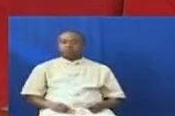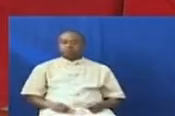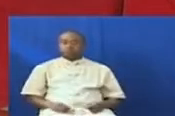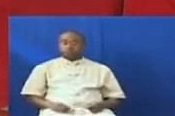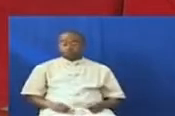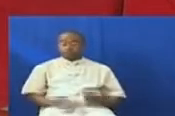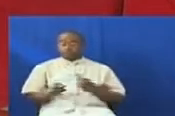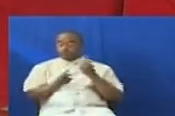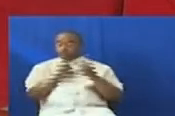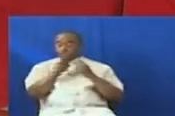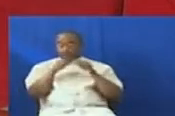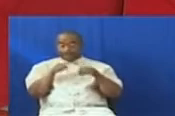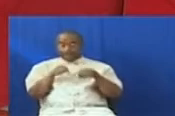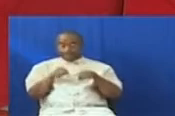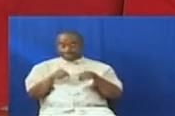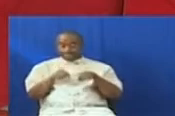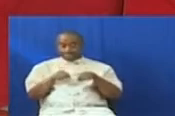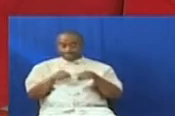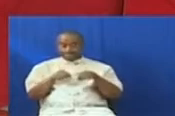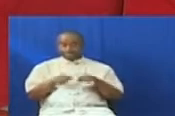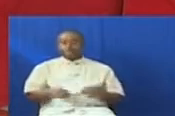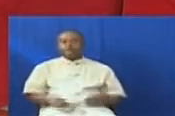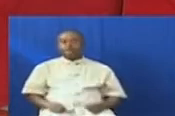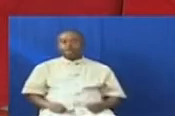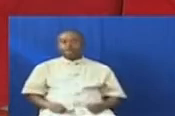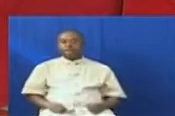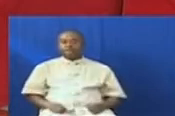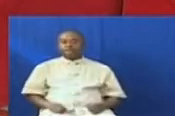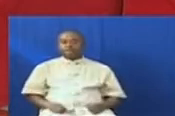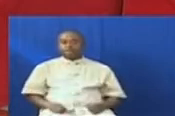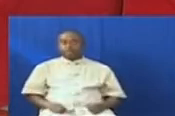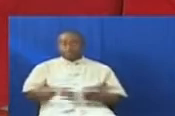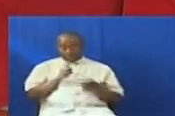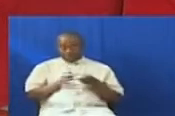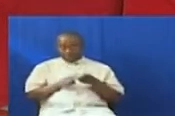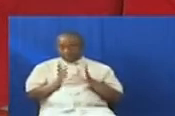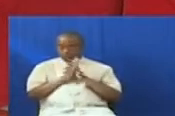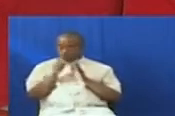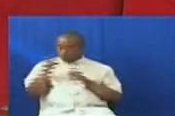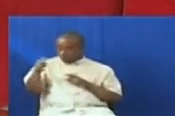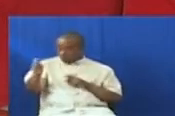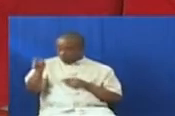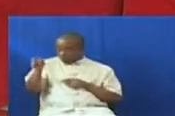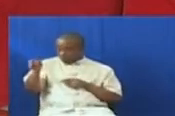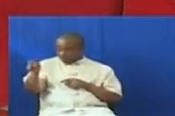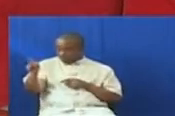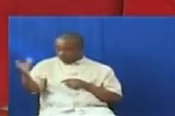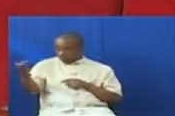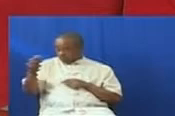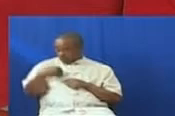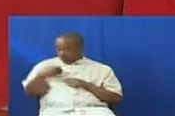kuongea mbele ya bunge lako tukufu. Pili nikushukuru wewe kwa kunipa hii fursa.